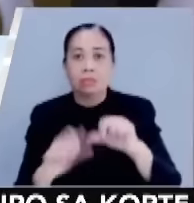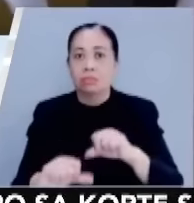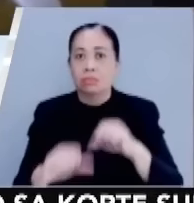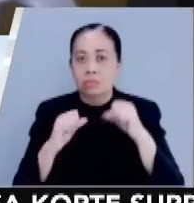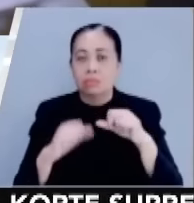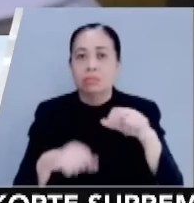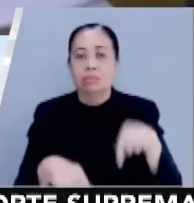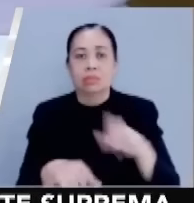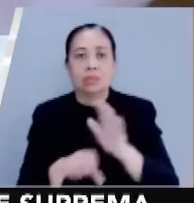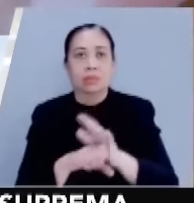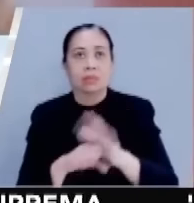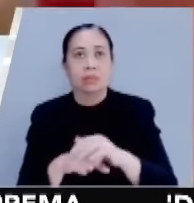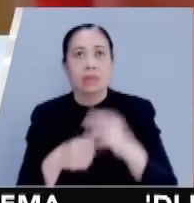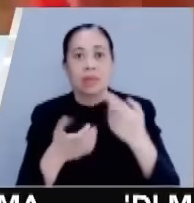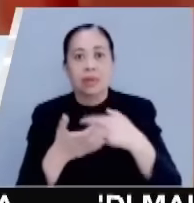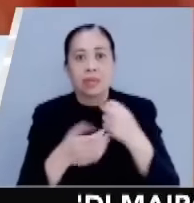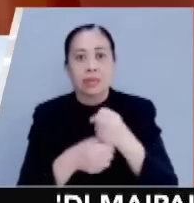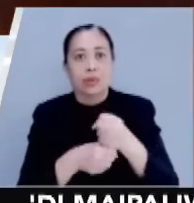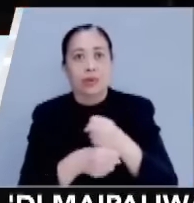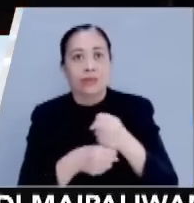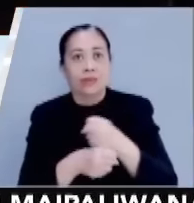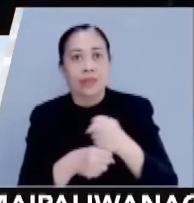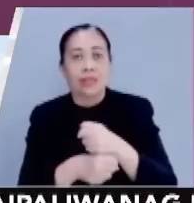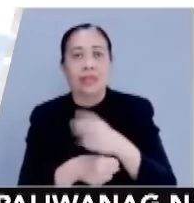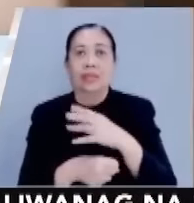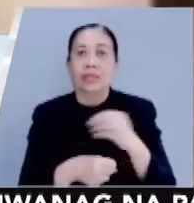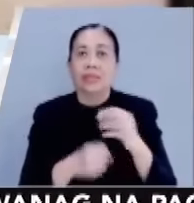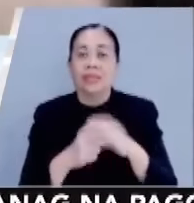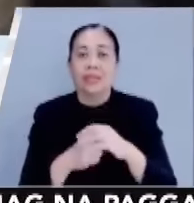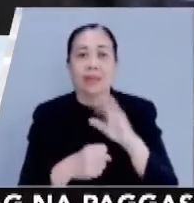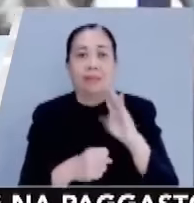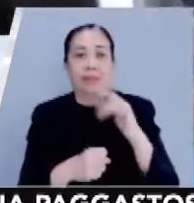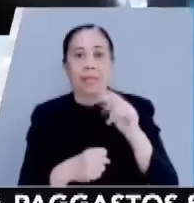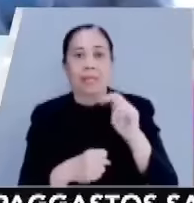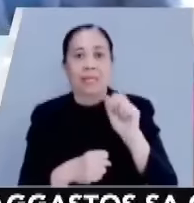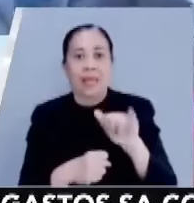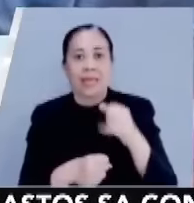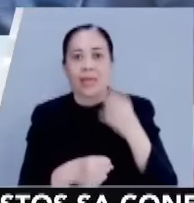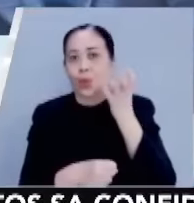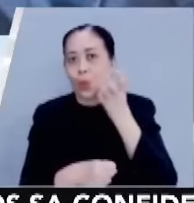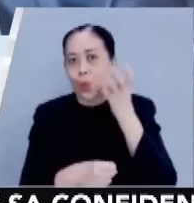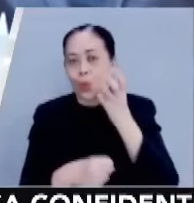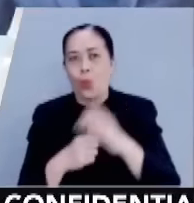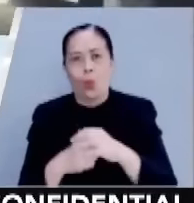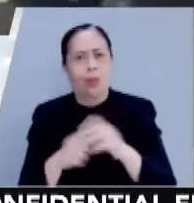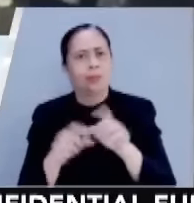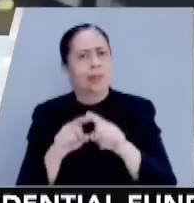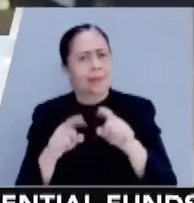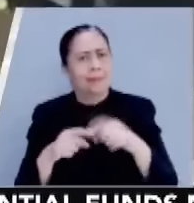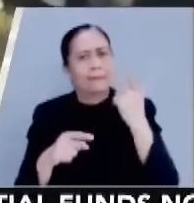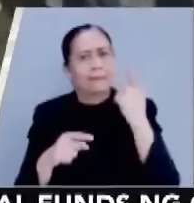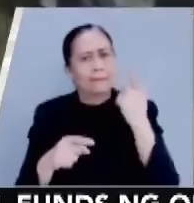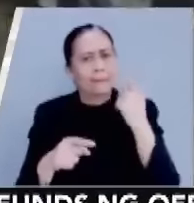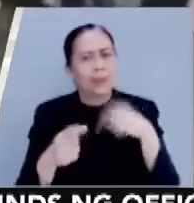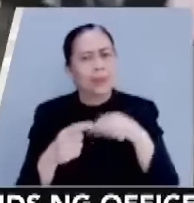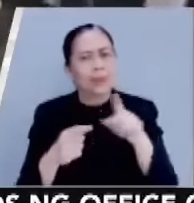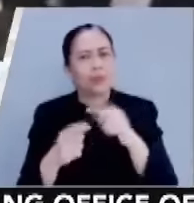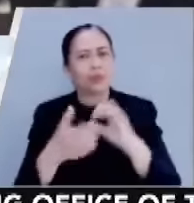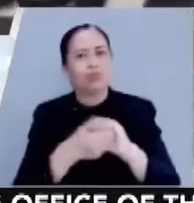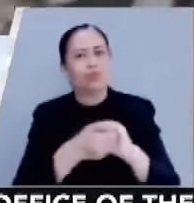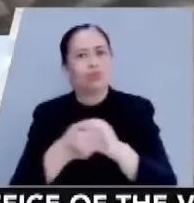ng kanilang rice coffee at ang kanilang Bignay Wine. Hindi rin pinalagpas ng Kapuso Stars na makabanding ang Kapuso